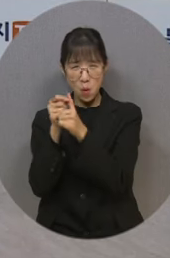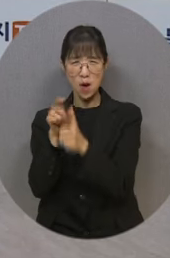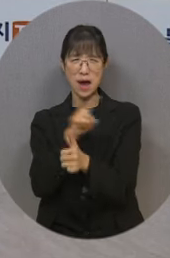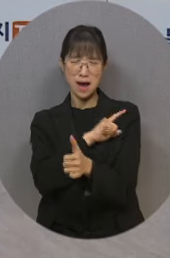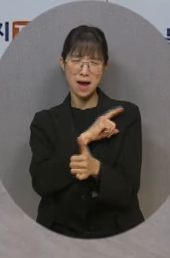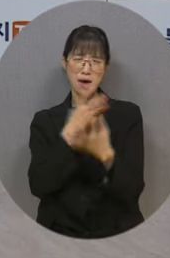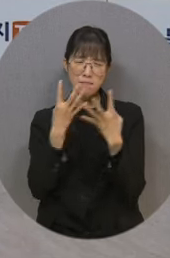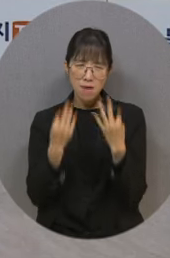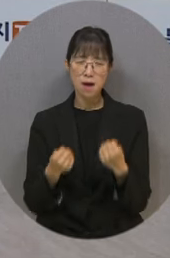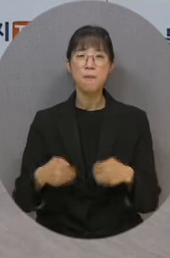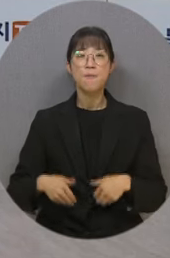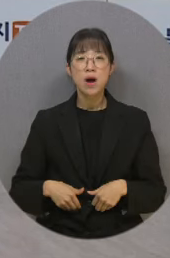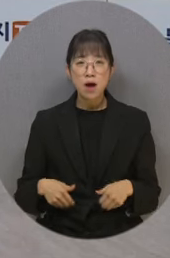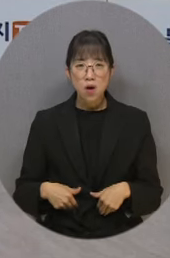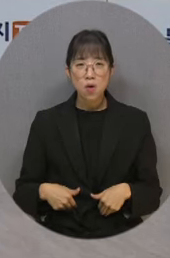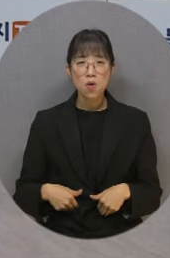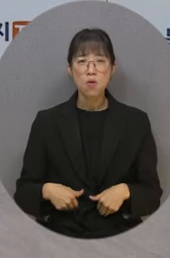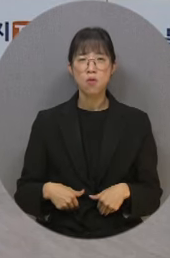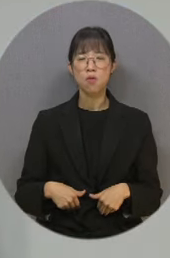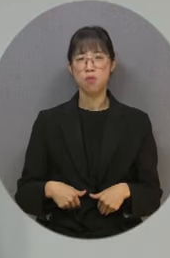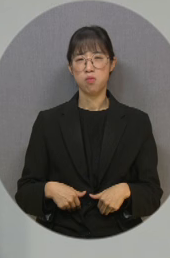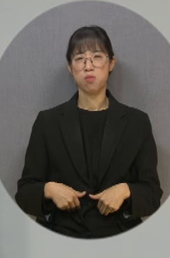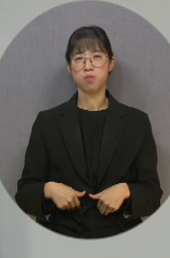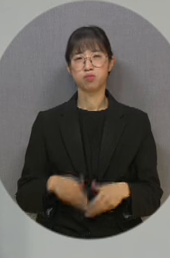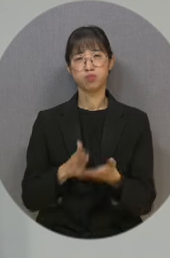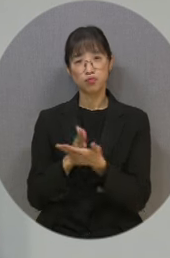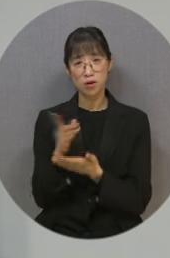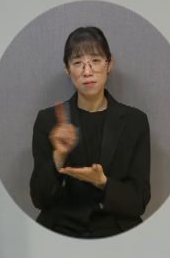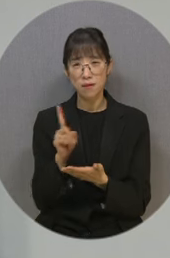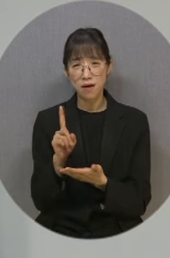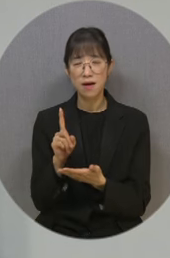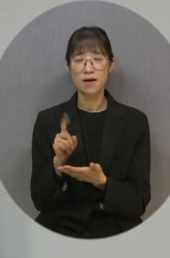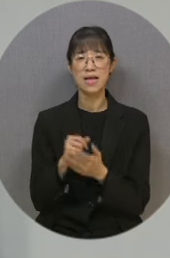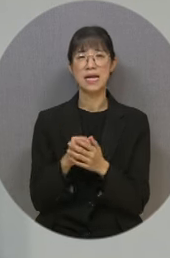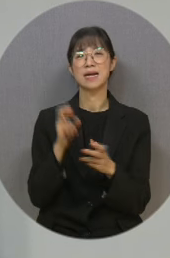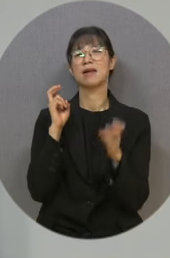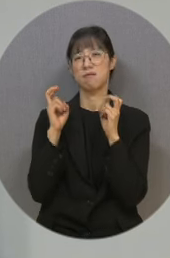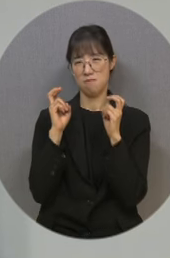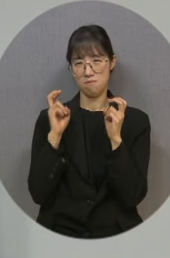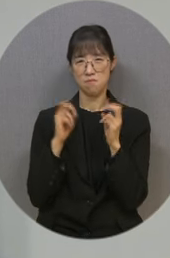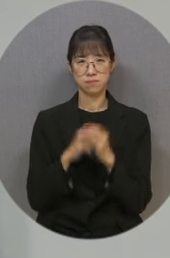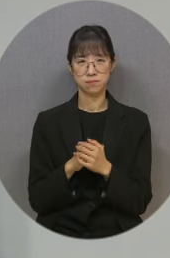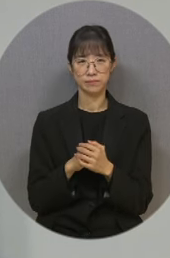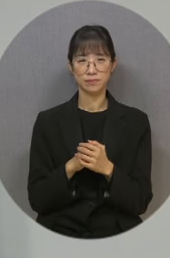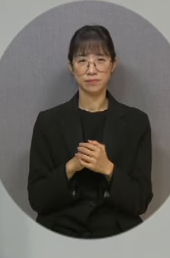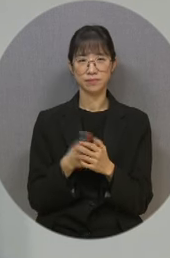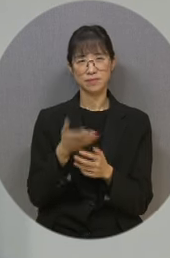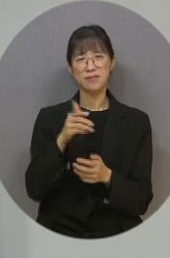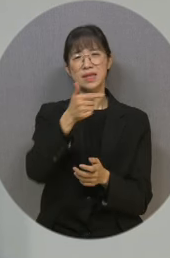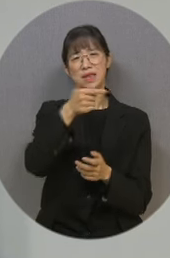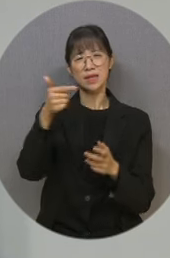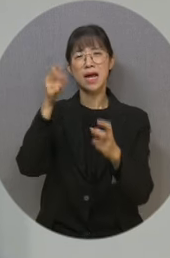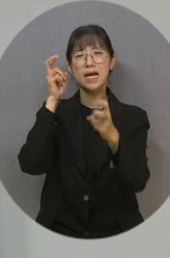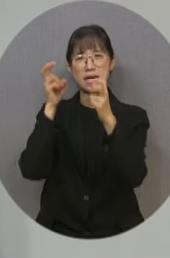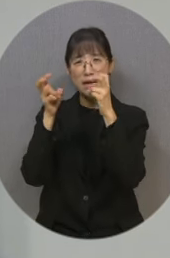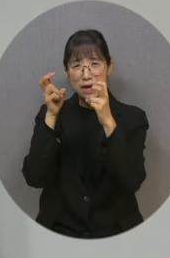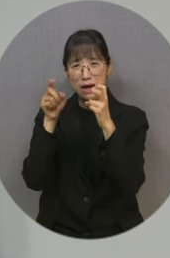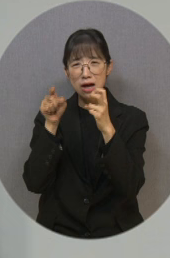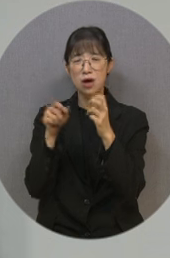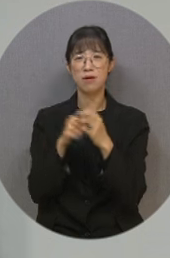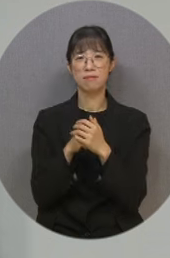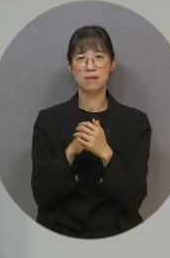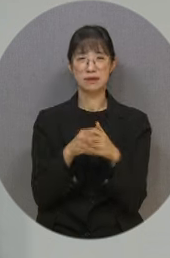해야 될 가장 많이 이행을 해야 될에 분야는 바로 기업입니다 근데이 대기업 같은 경우는